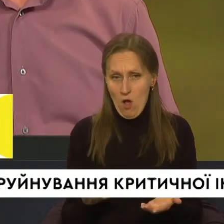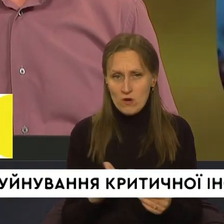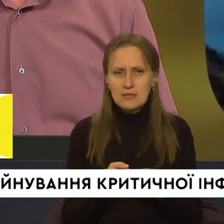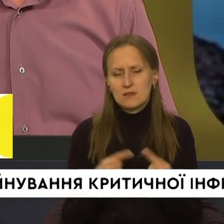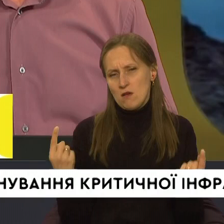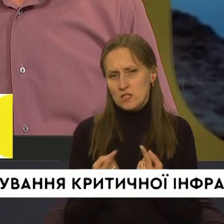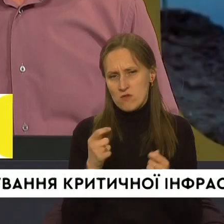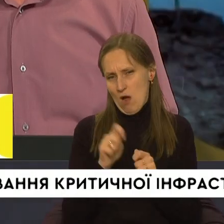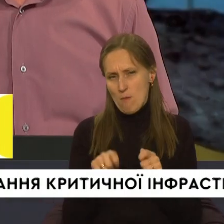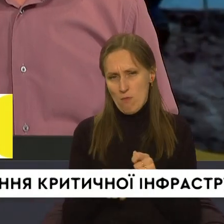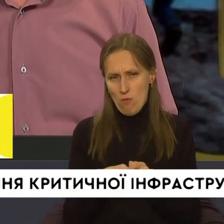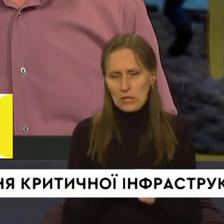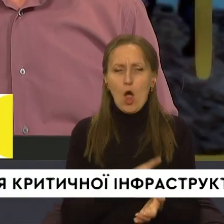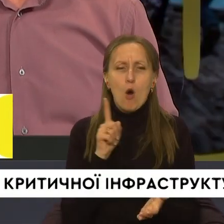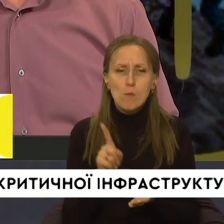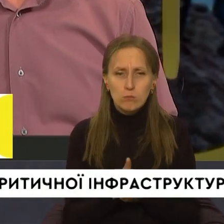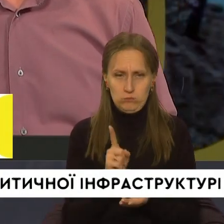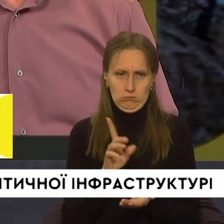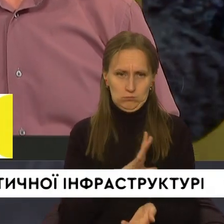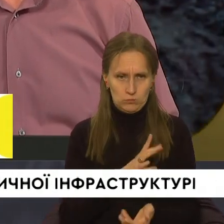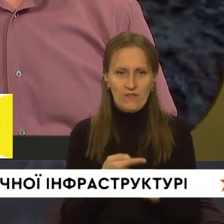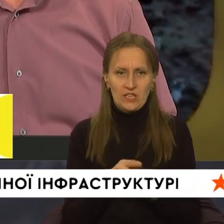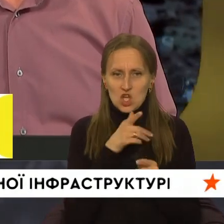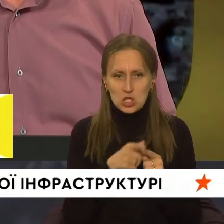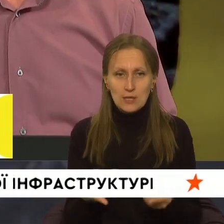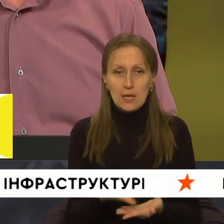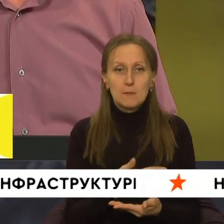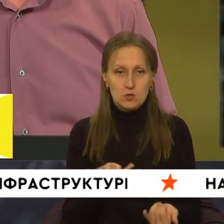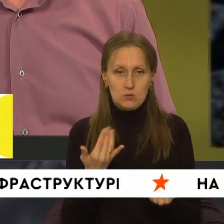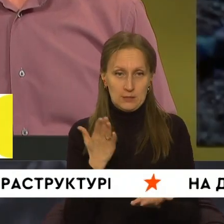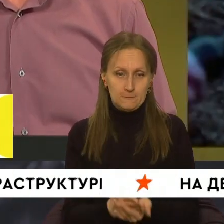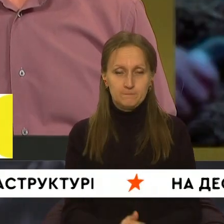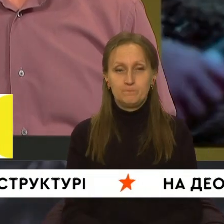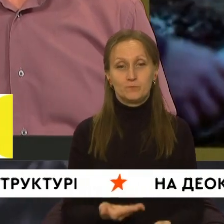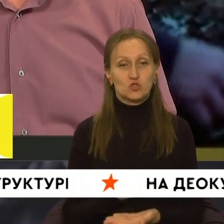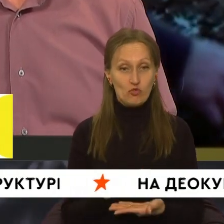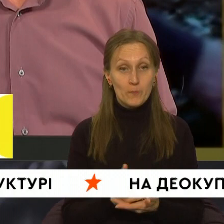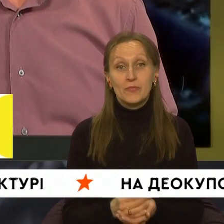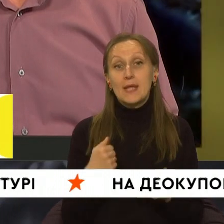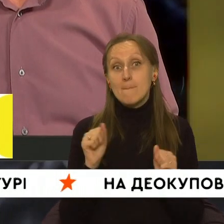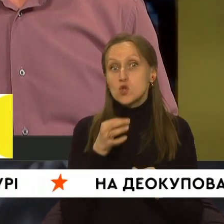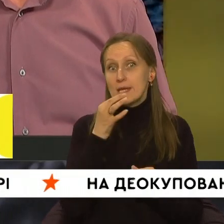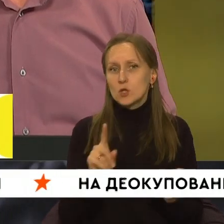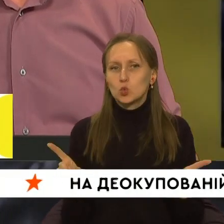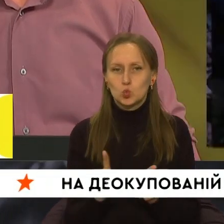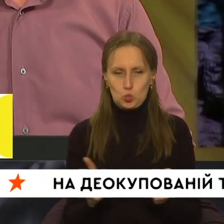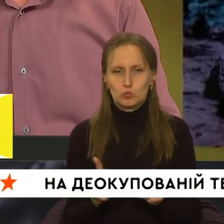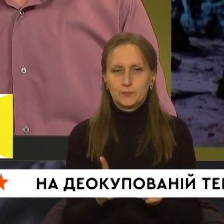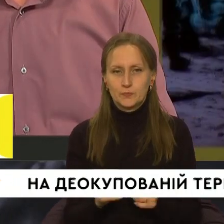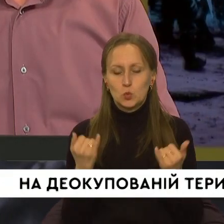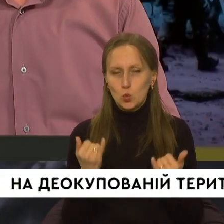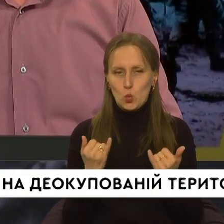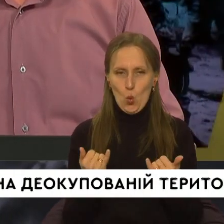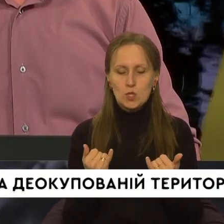це звичайні перевірки, які обов'язково мають бути в такі часи, в які ми на сьогоднішній день живемо. Я можу сказати, що